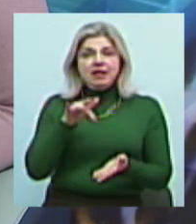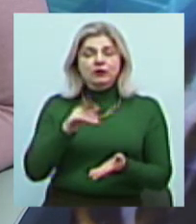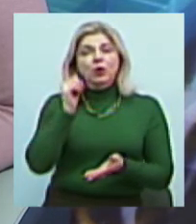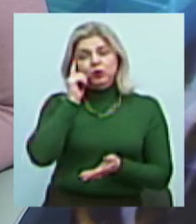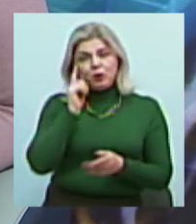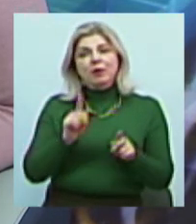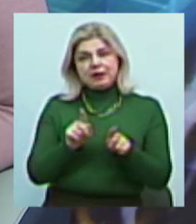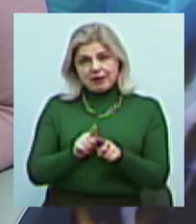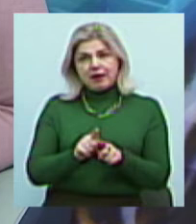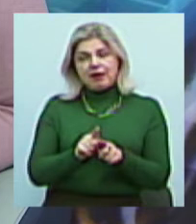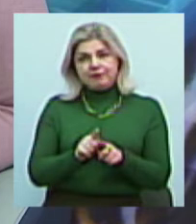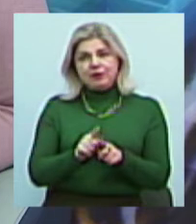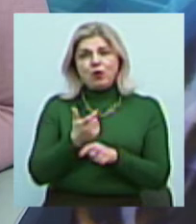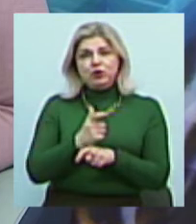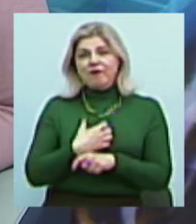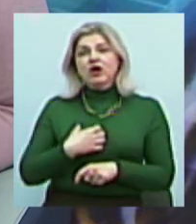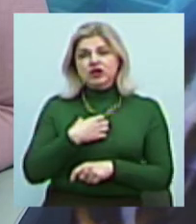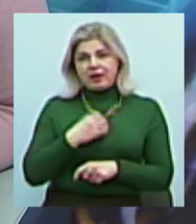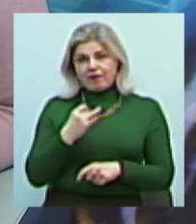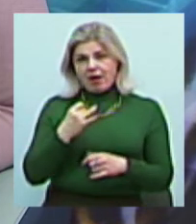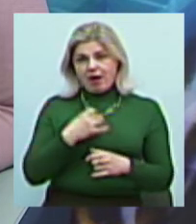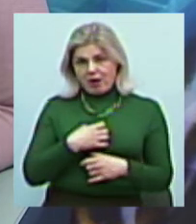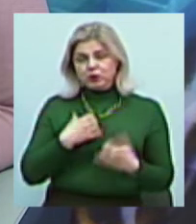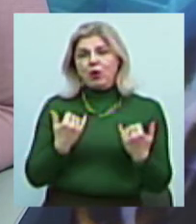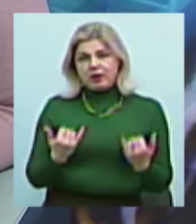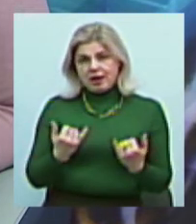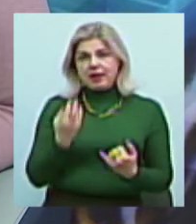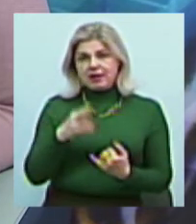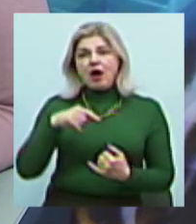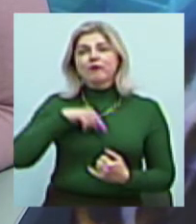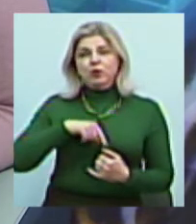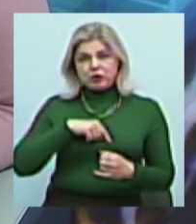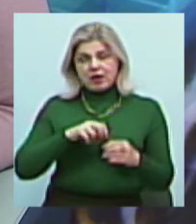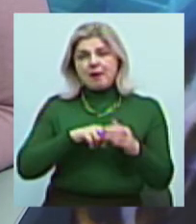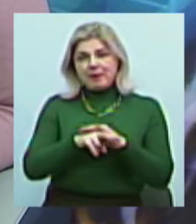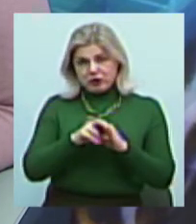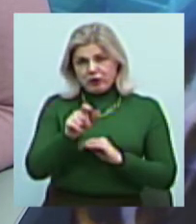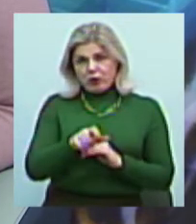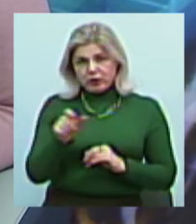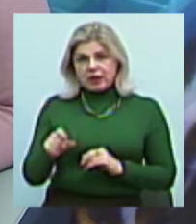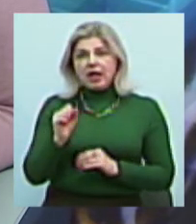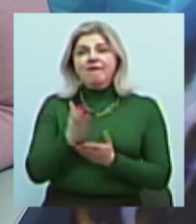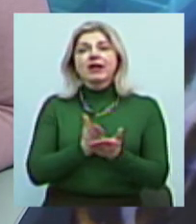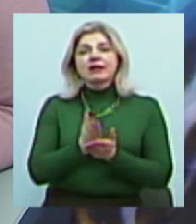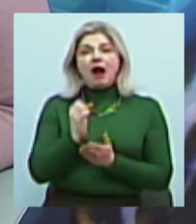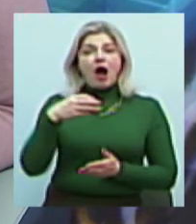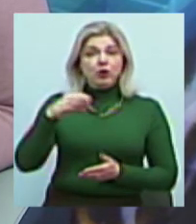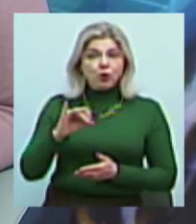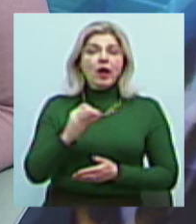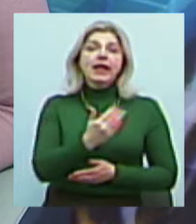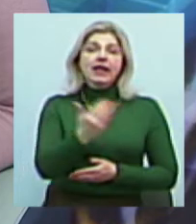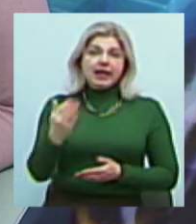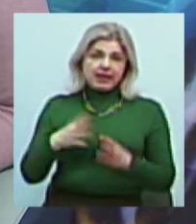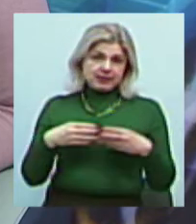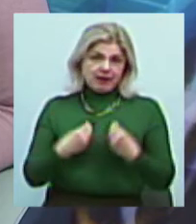думаю, таке досить важливе та актуальне для внутрішньопереміщених осіб і ветеранів АТО та членів їх сімей. А